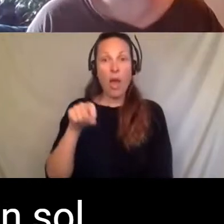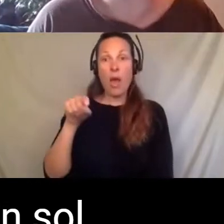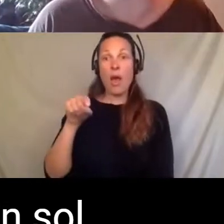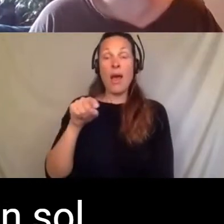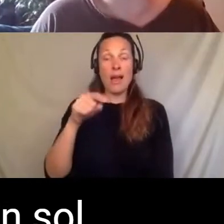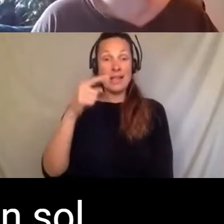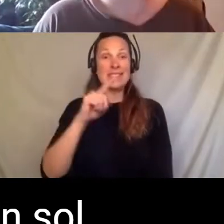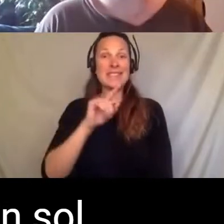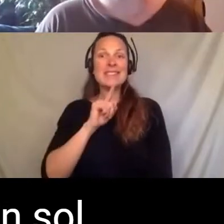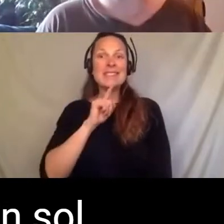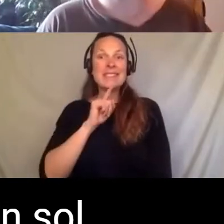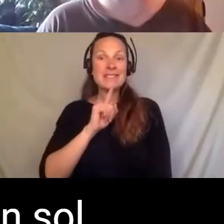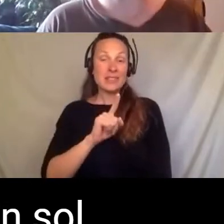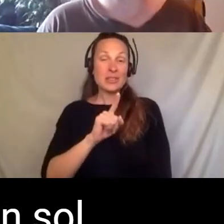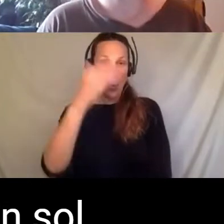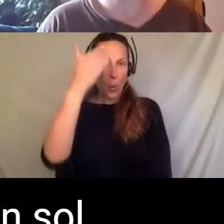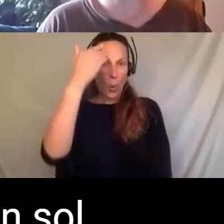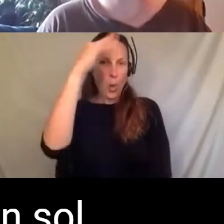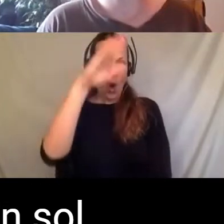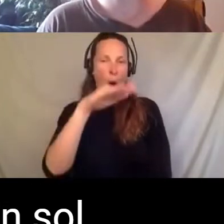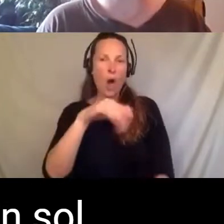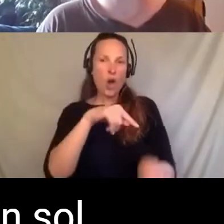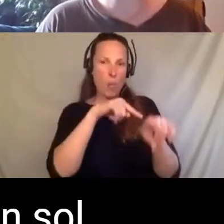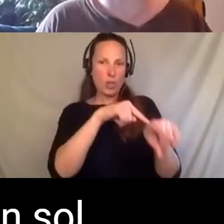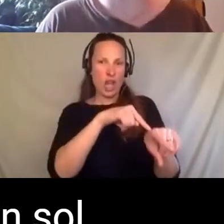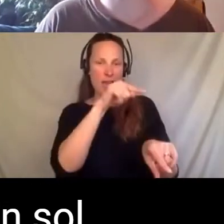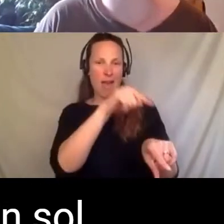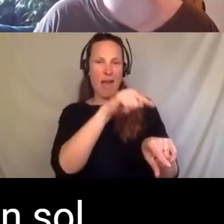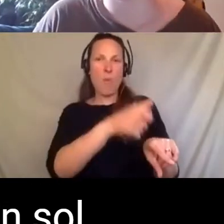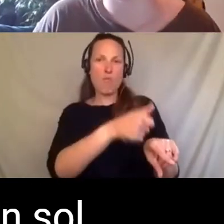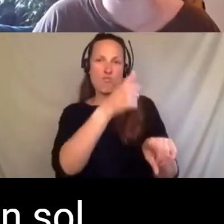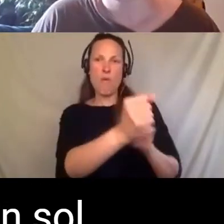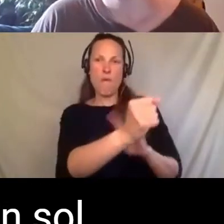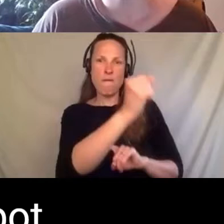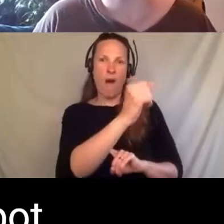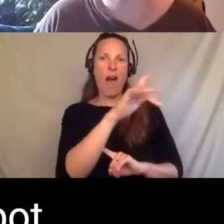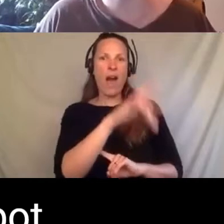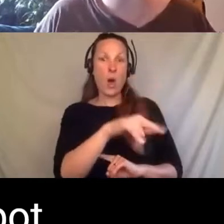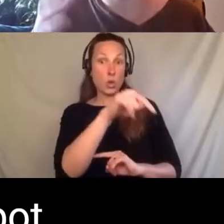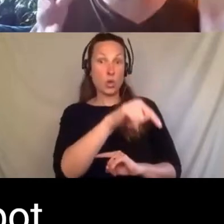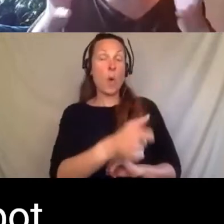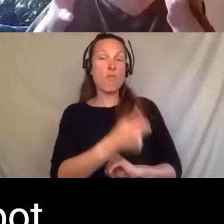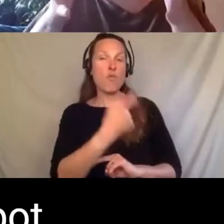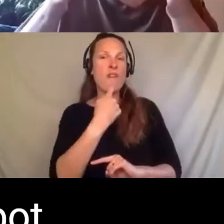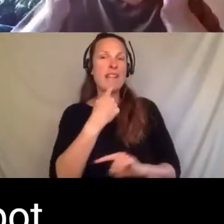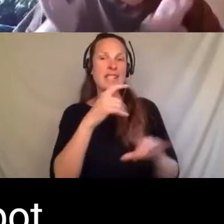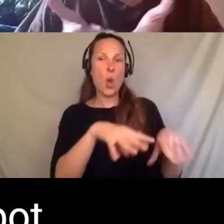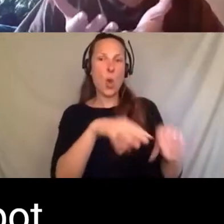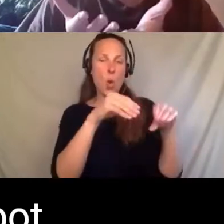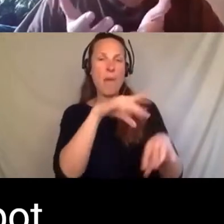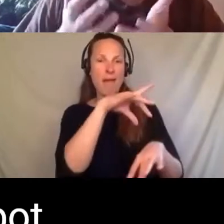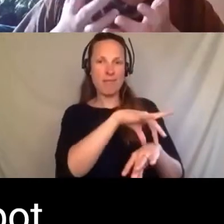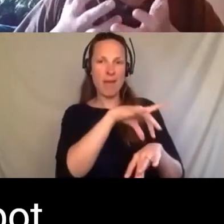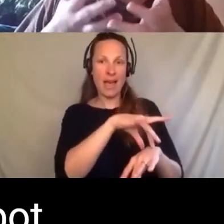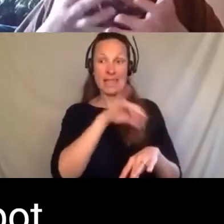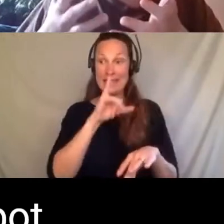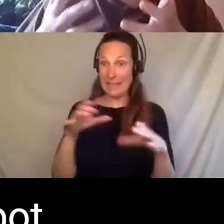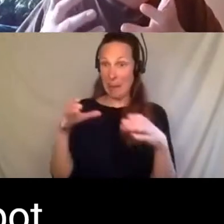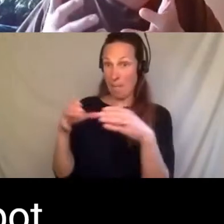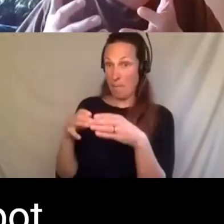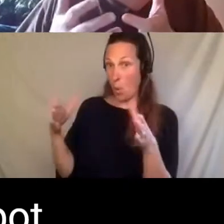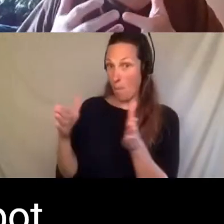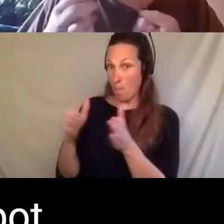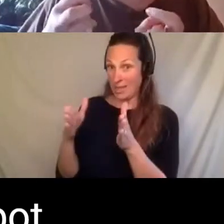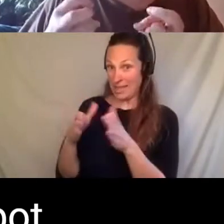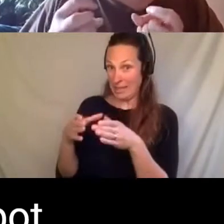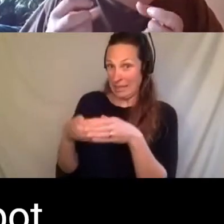en plein sol parce qu'elle ne veut absolument pas être sec. Donc, quand on fait ça dans un petit pot, ça a plus de